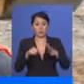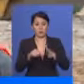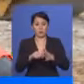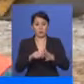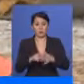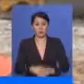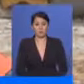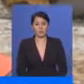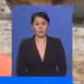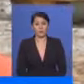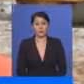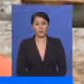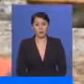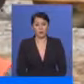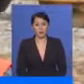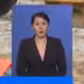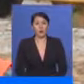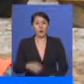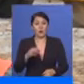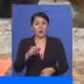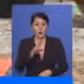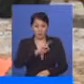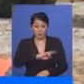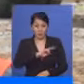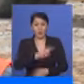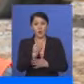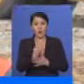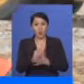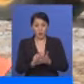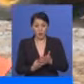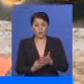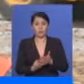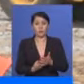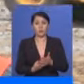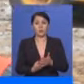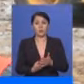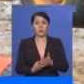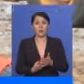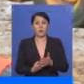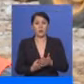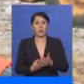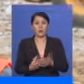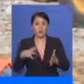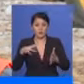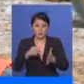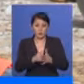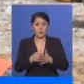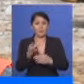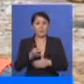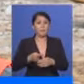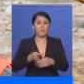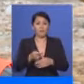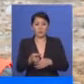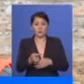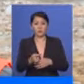Төтенше жағдайдан кейін жұмыстан айырылып, мұнда центр заңдысқа келдім. Центр заңдысты мұнда жерді. Сол